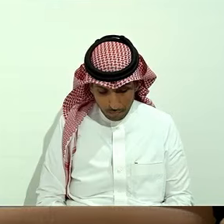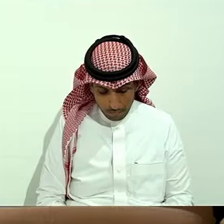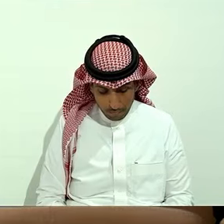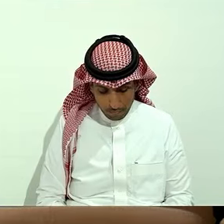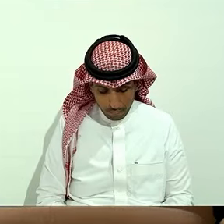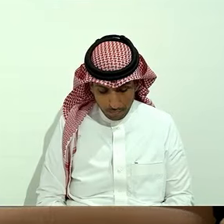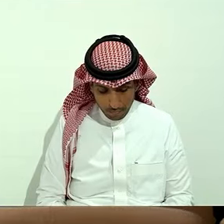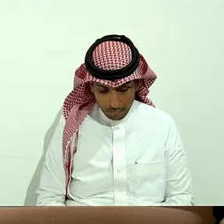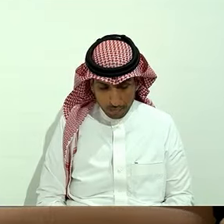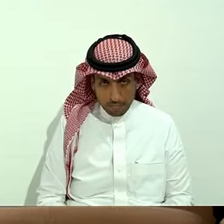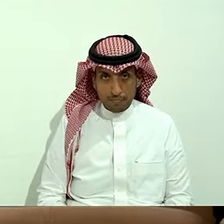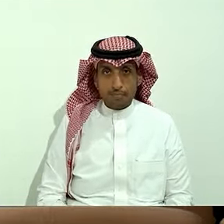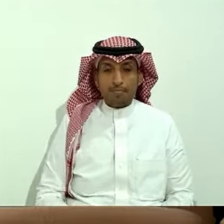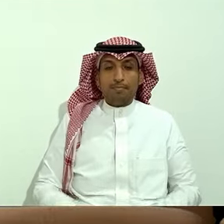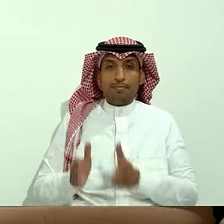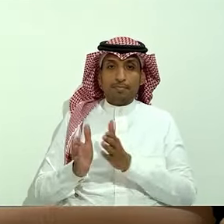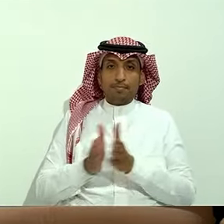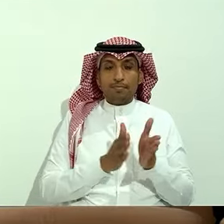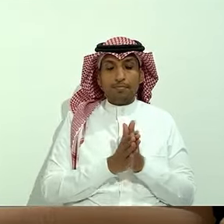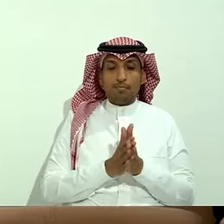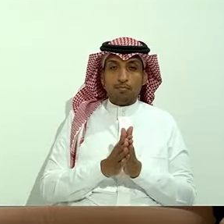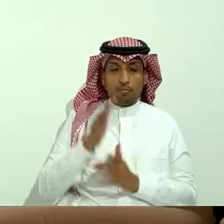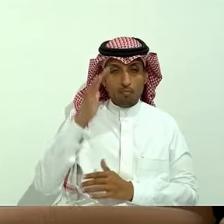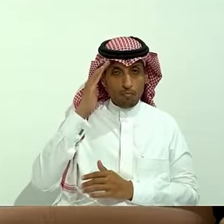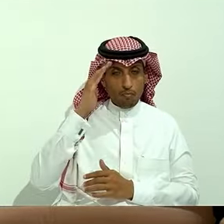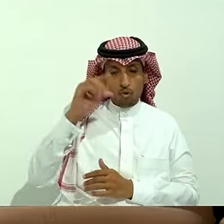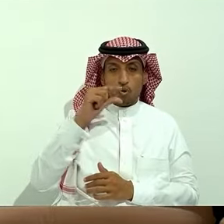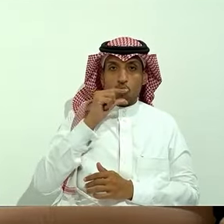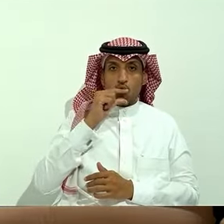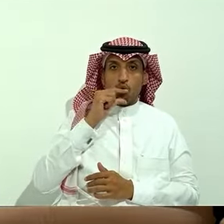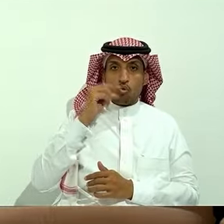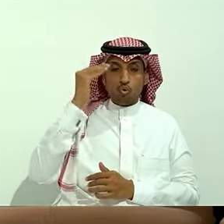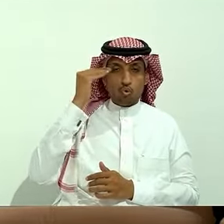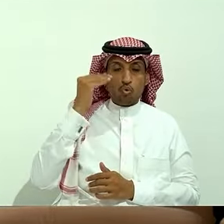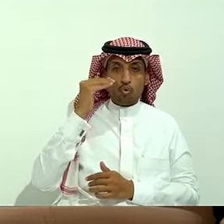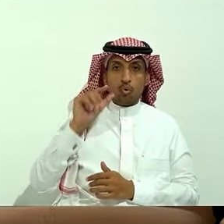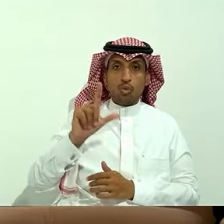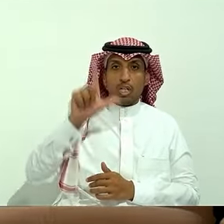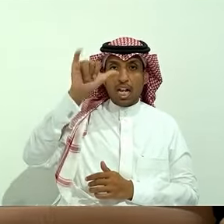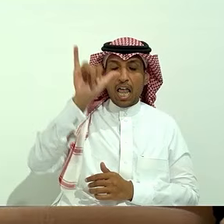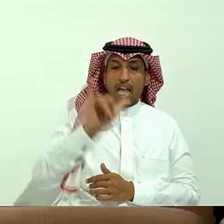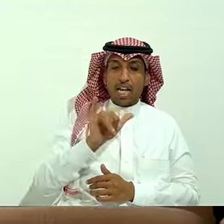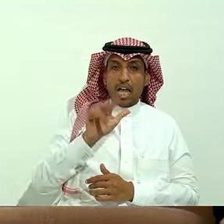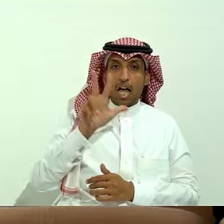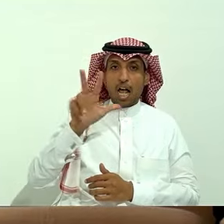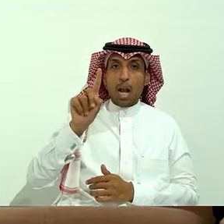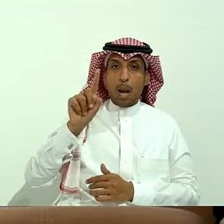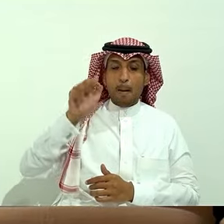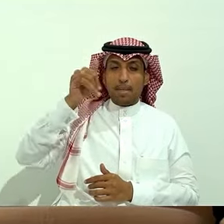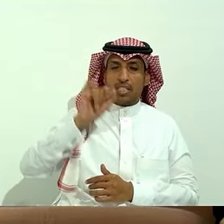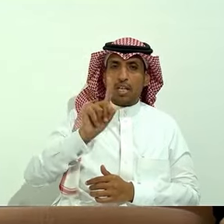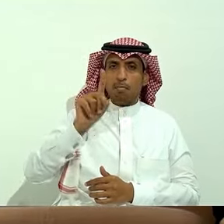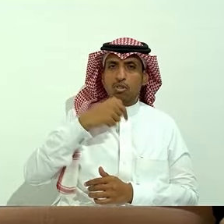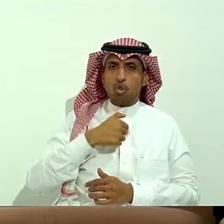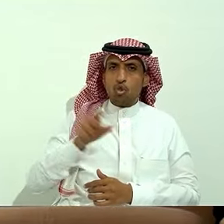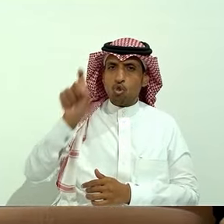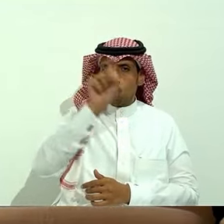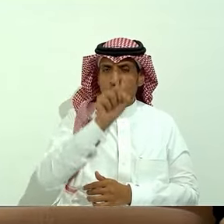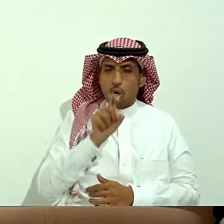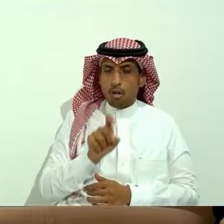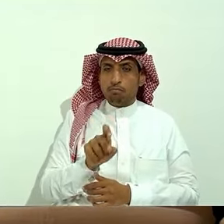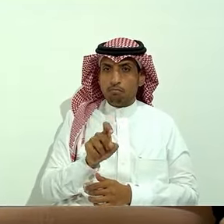تحية كبيرة للدكتورة ليلى البسام. هو مش تحيز، بس أنا لازم أسأل هذا السؤال.